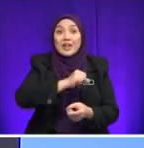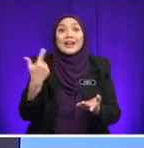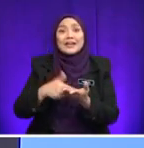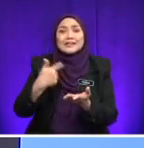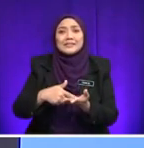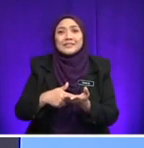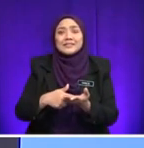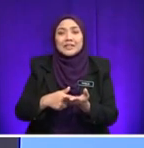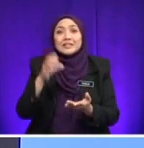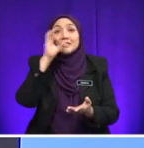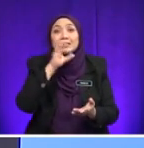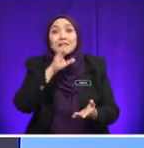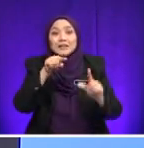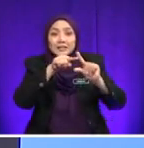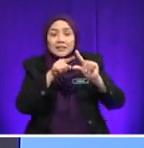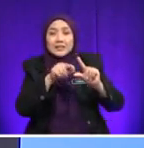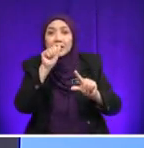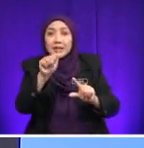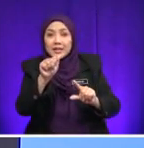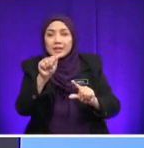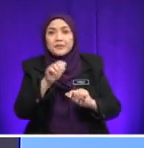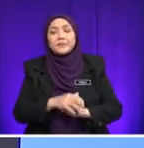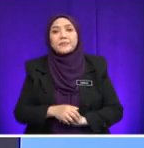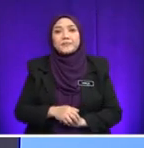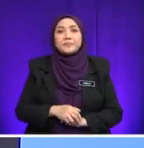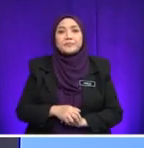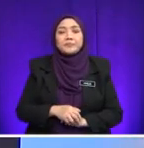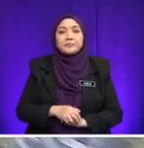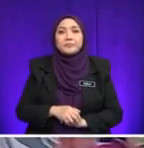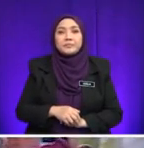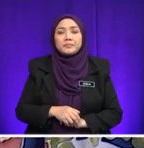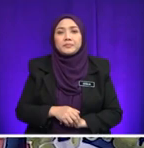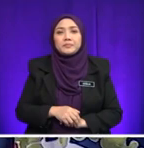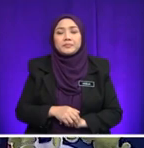yang diberikan adalah tiga sisi panjang